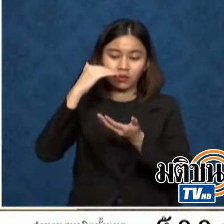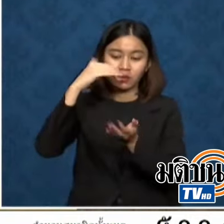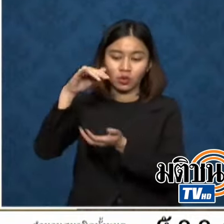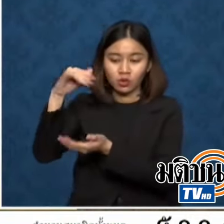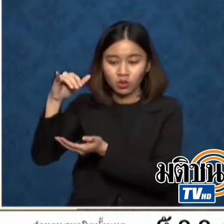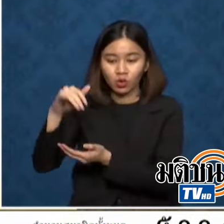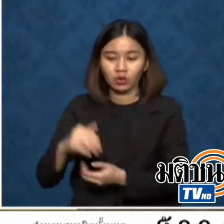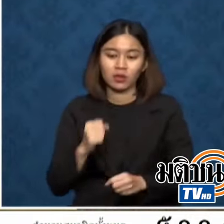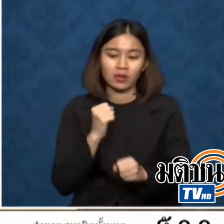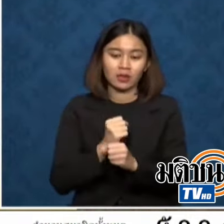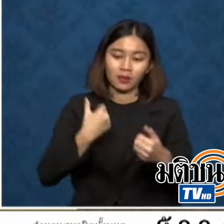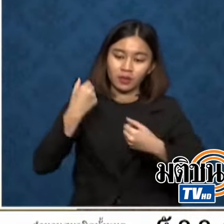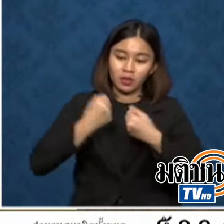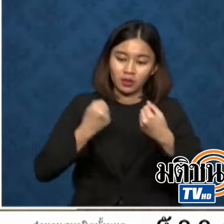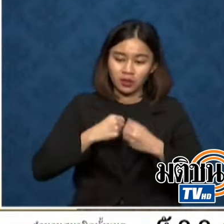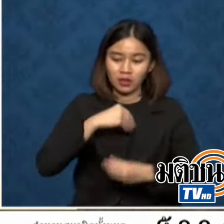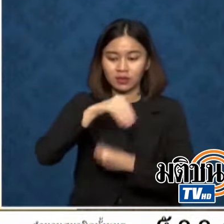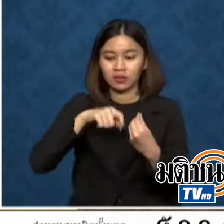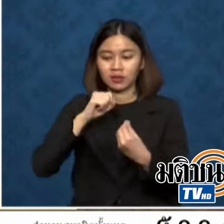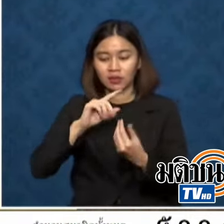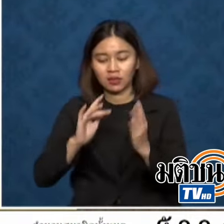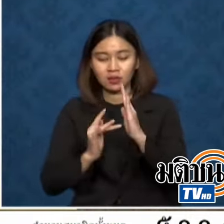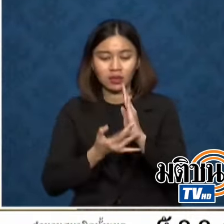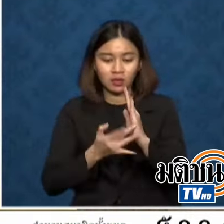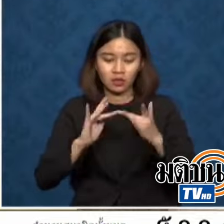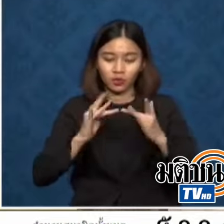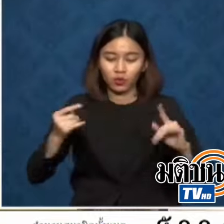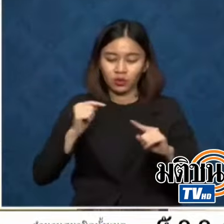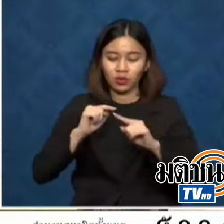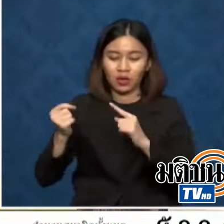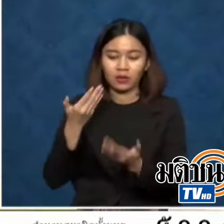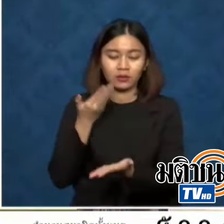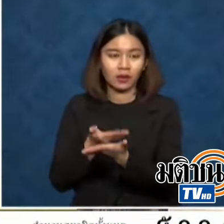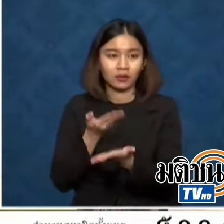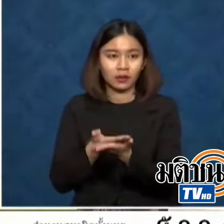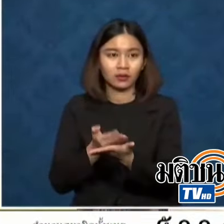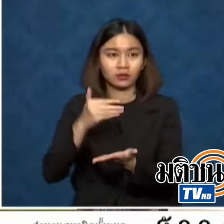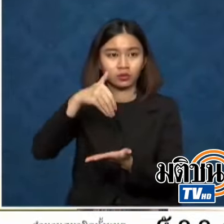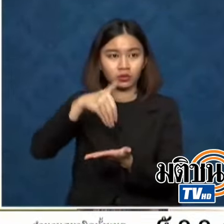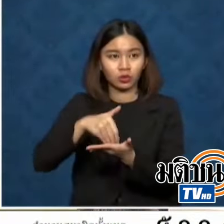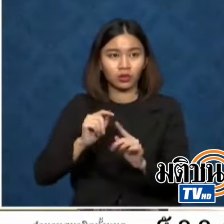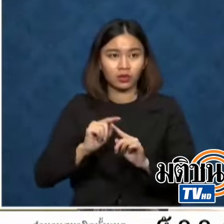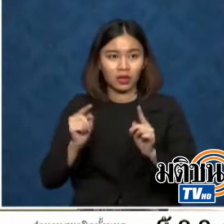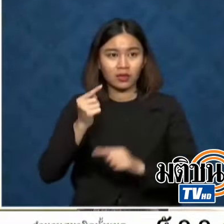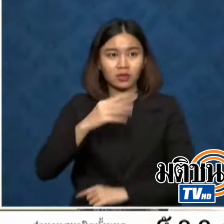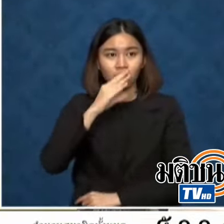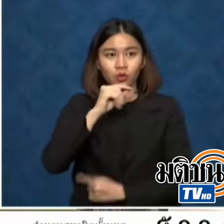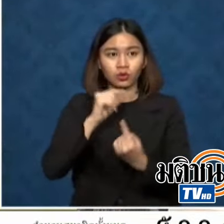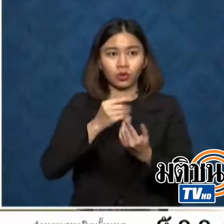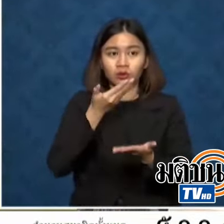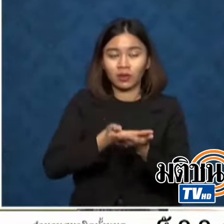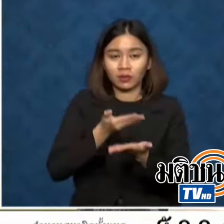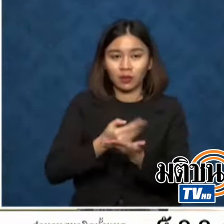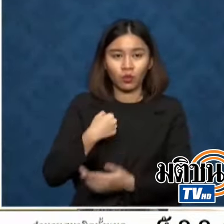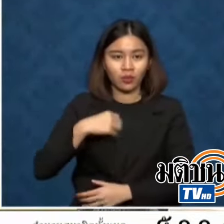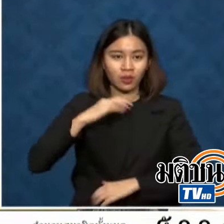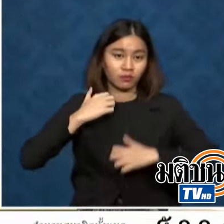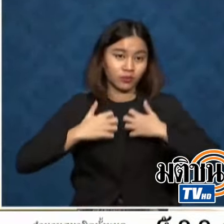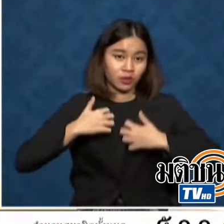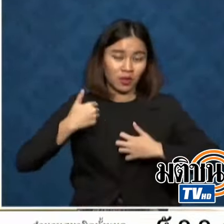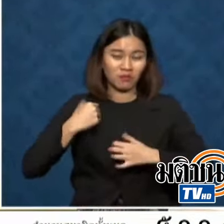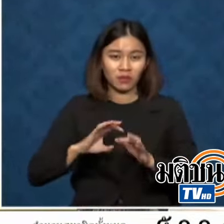ับผลิตยานยนต์ับเศรษฐกิจดิจิตอลหรือว่าับการเงินเออจริงๆพอพูดถึงเรื่องการเงินผมก็กังวลอยู่